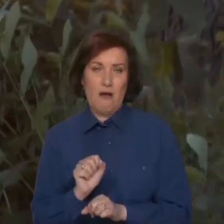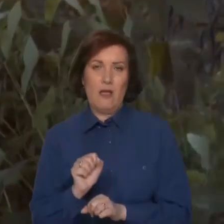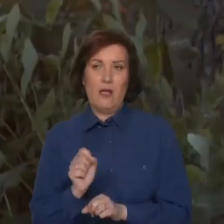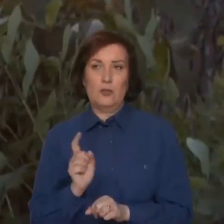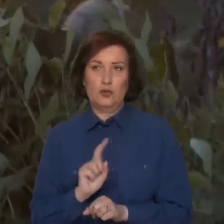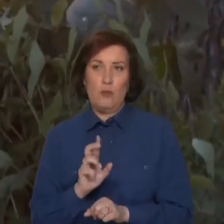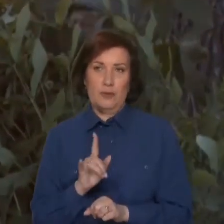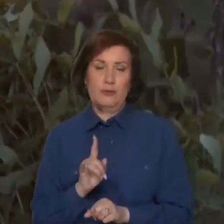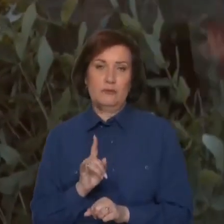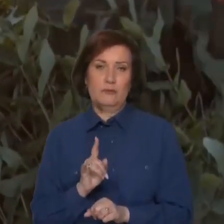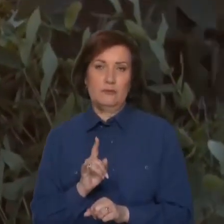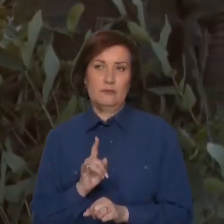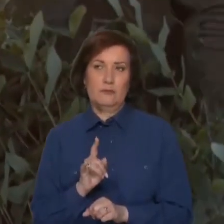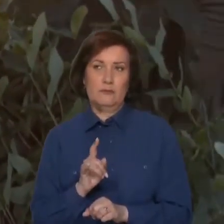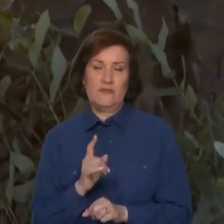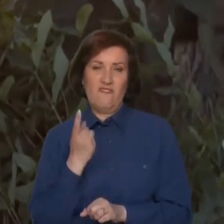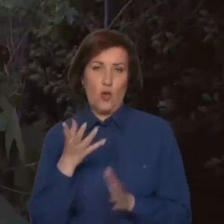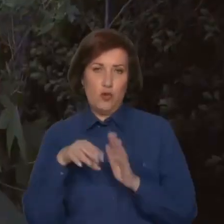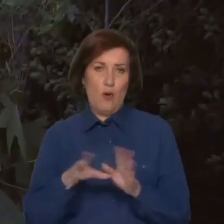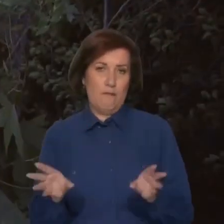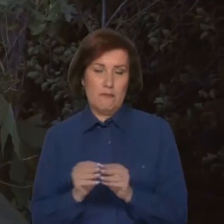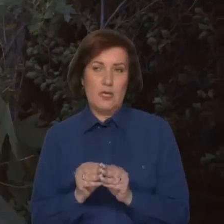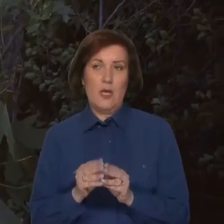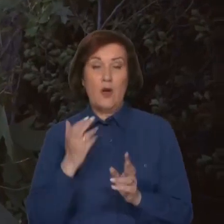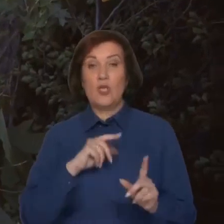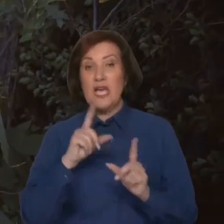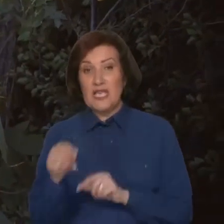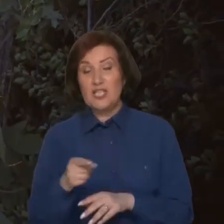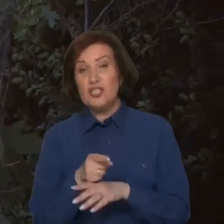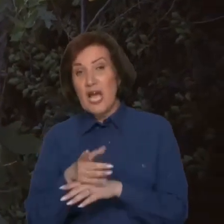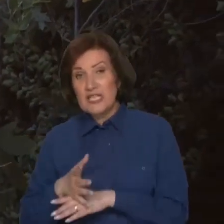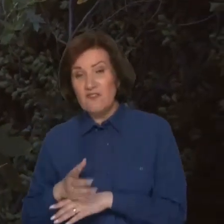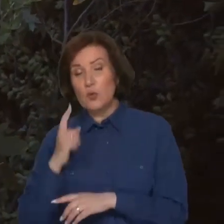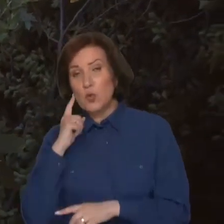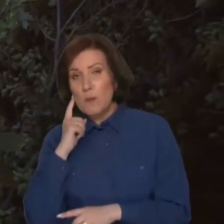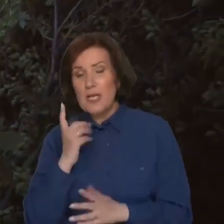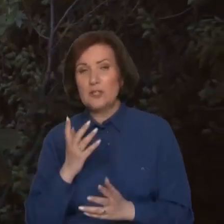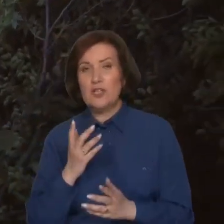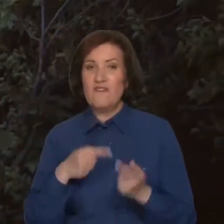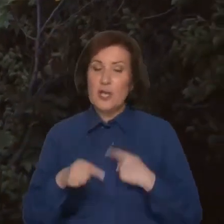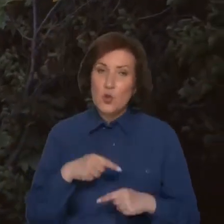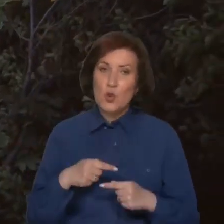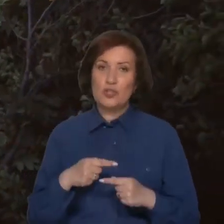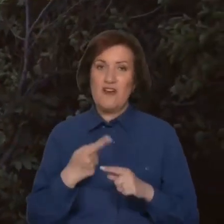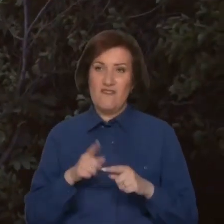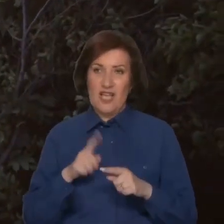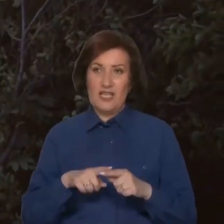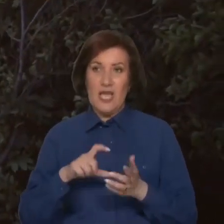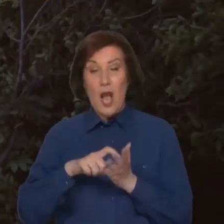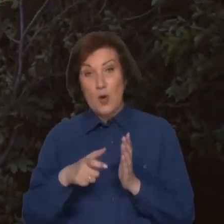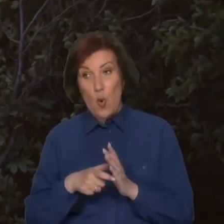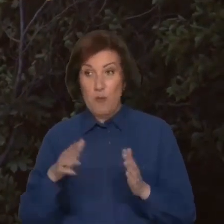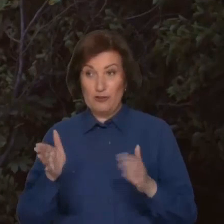щоб в одному підрозділенні. Я коли ти їдеш на огневую і думаєш, вернешся ти в цій коробці, ти